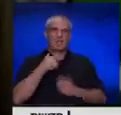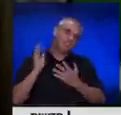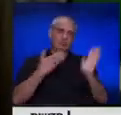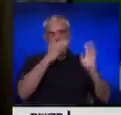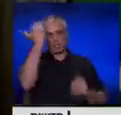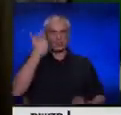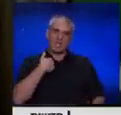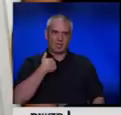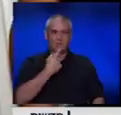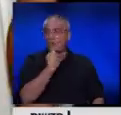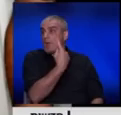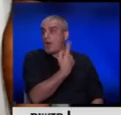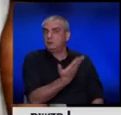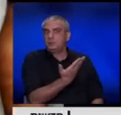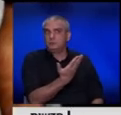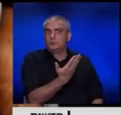אני שוטה. הוא אומר על עצמו.